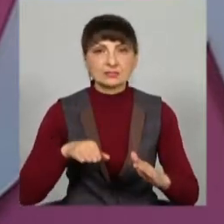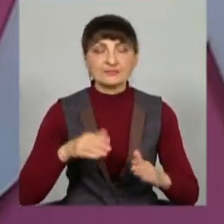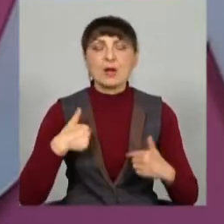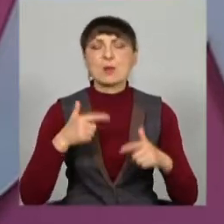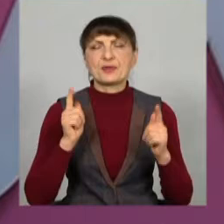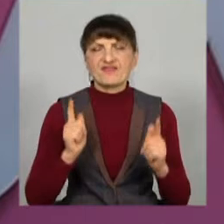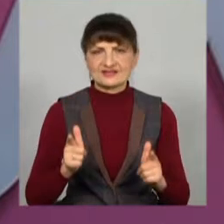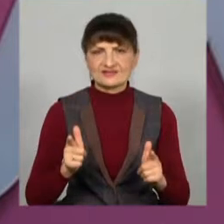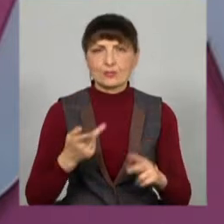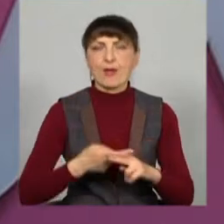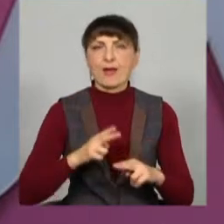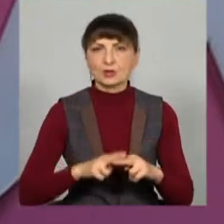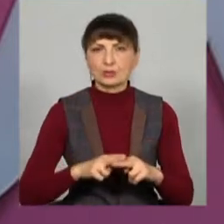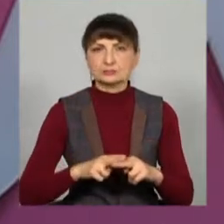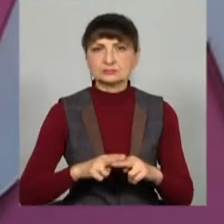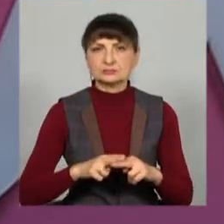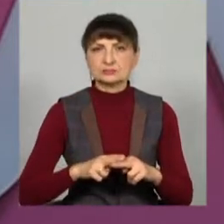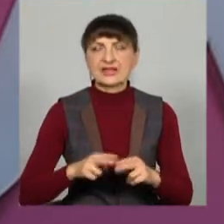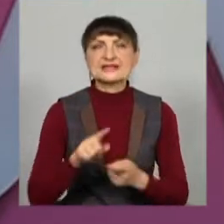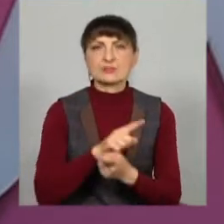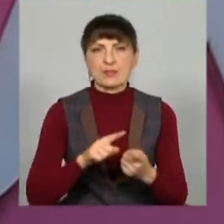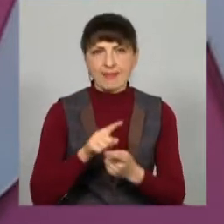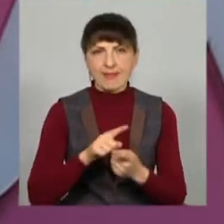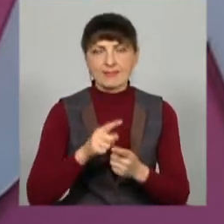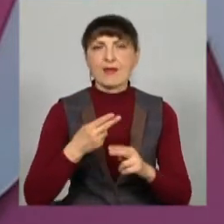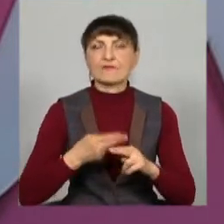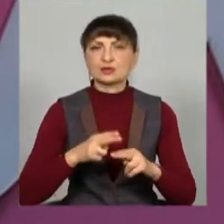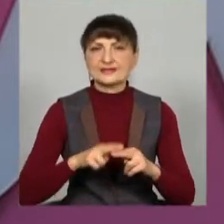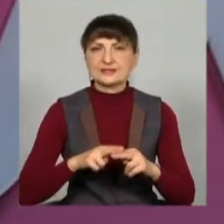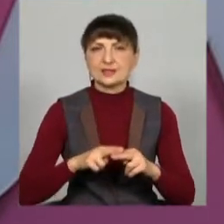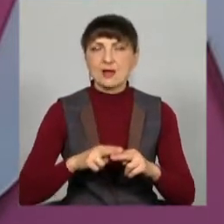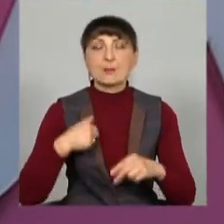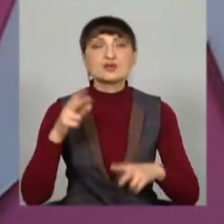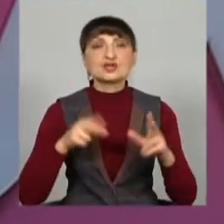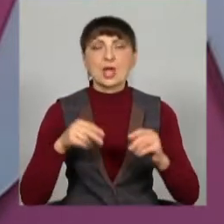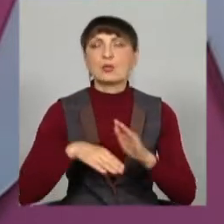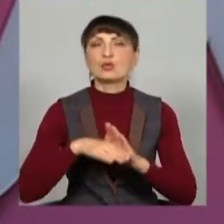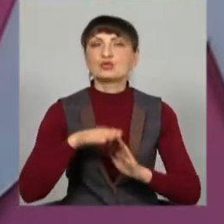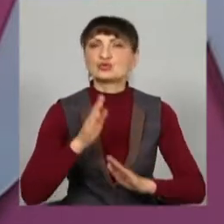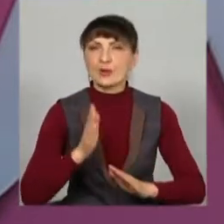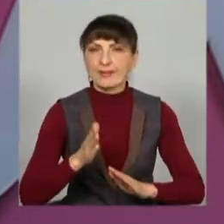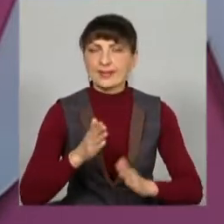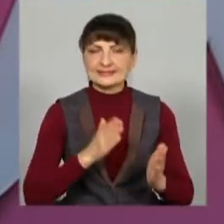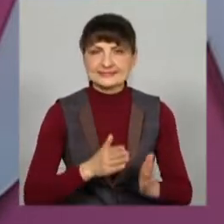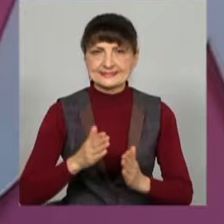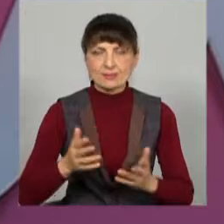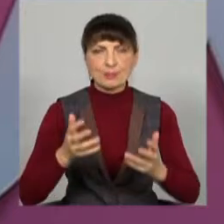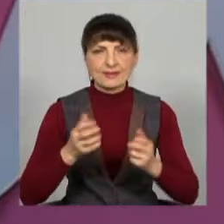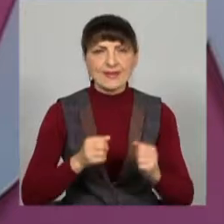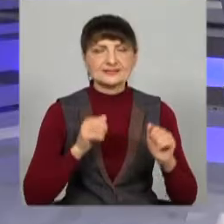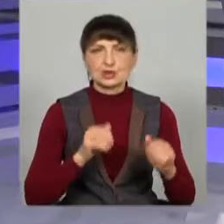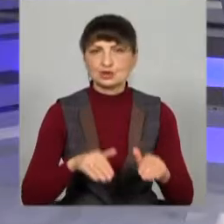приветствуем данные изменения, данные, мы считаем, улучшения системы принятия